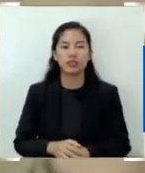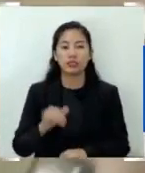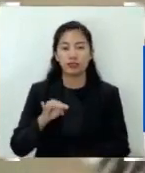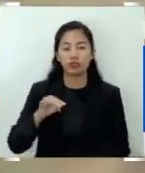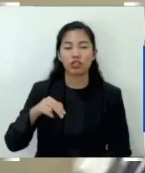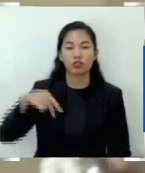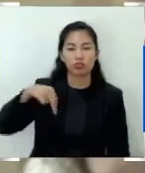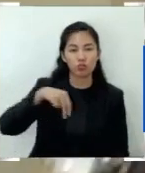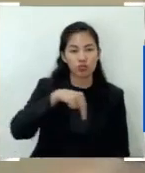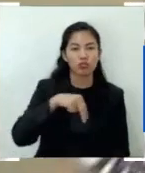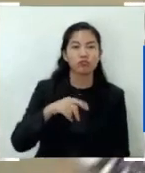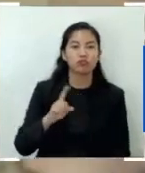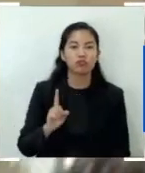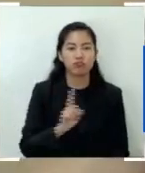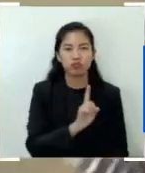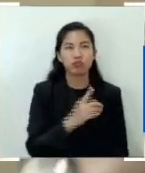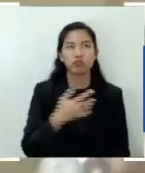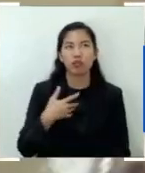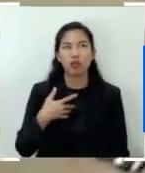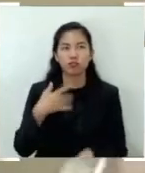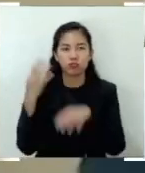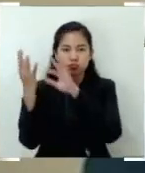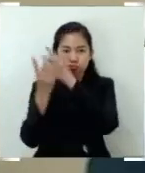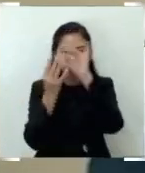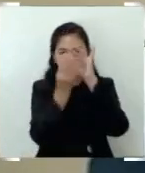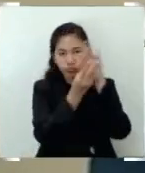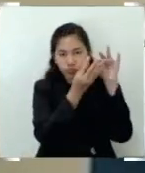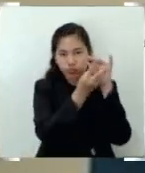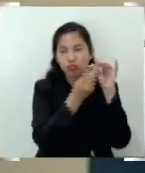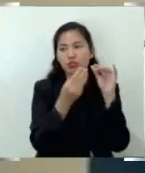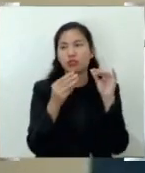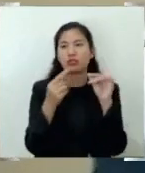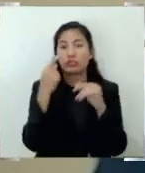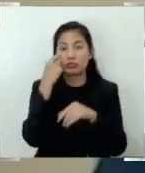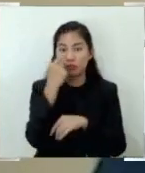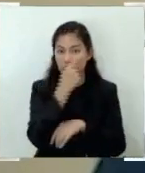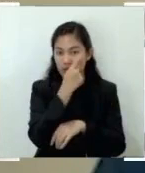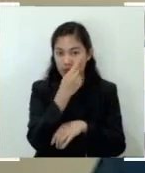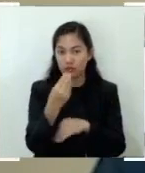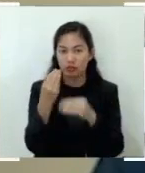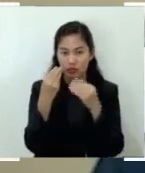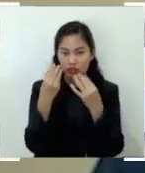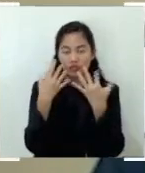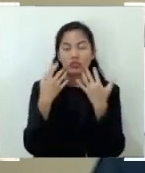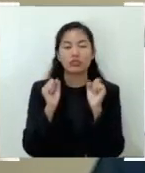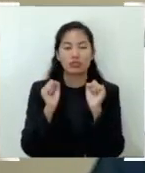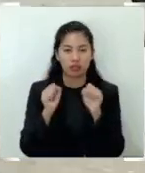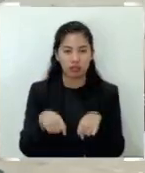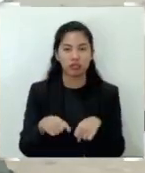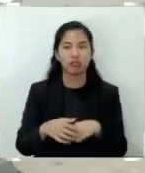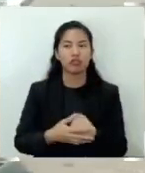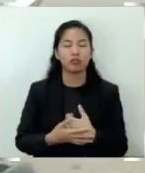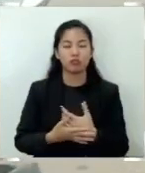mga aerosolization, pwedeng masasalubong ng mata mo yan. And that can be an entry, point of entry ng